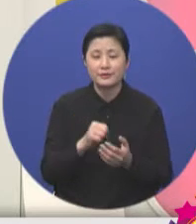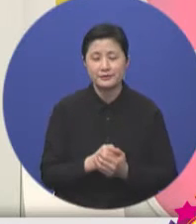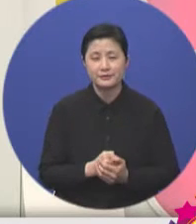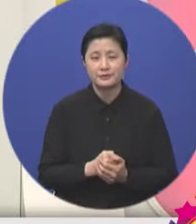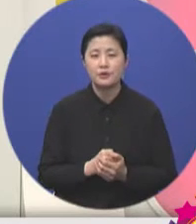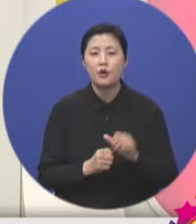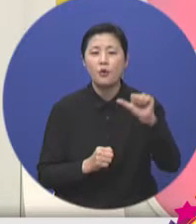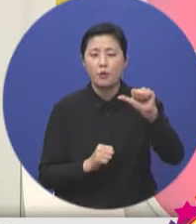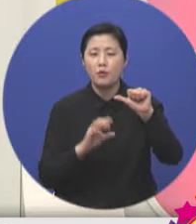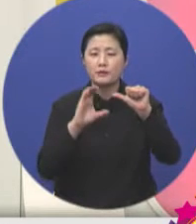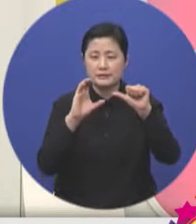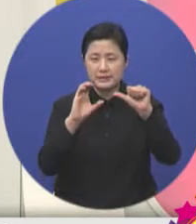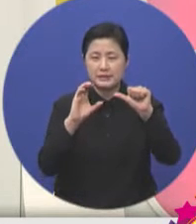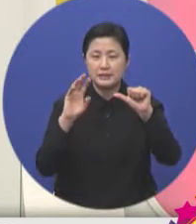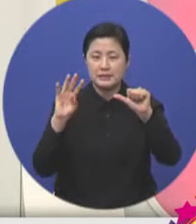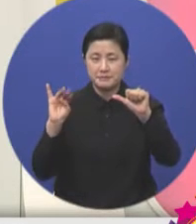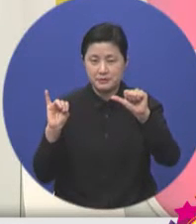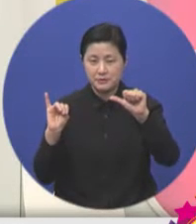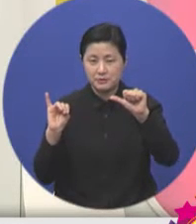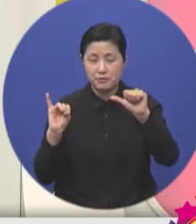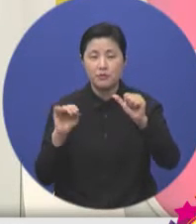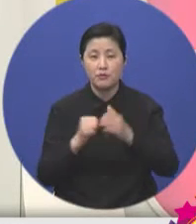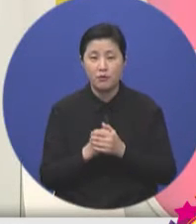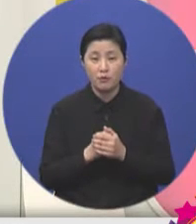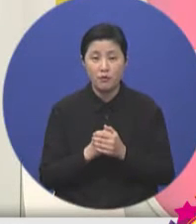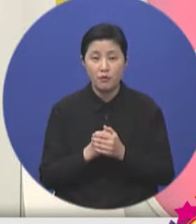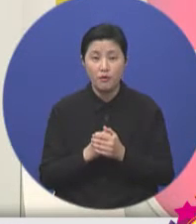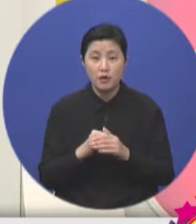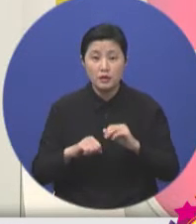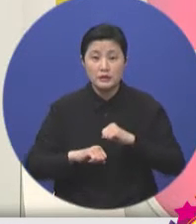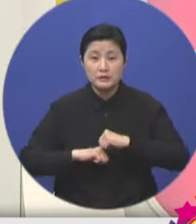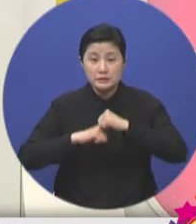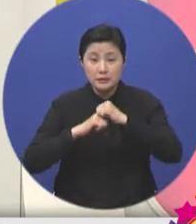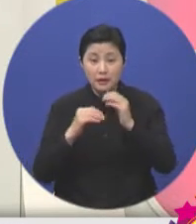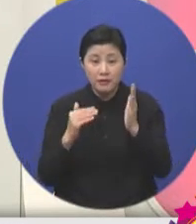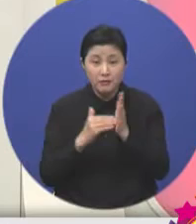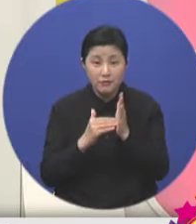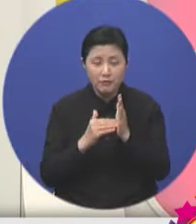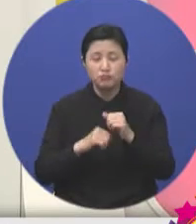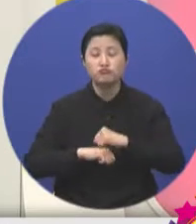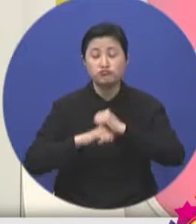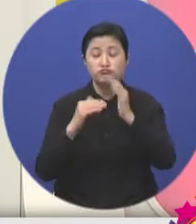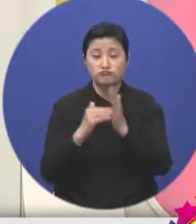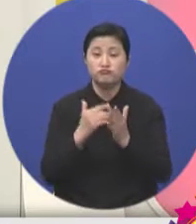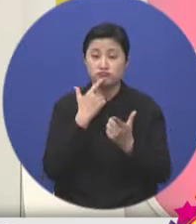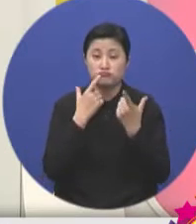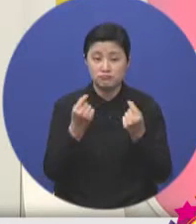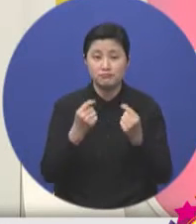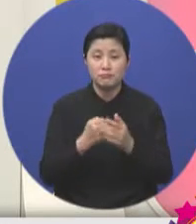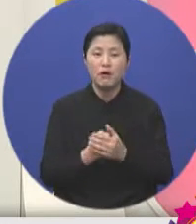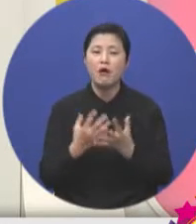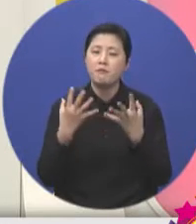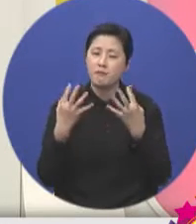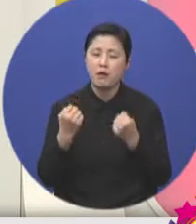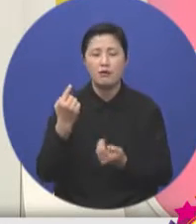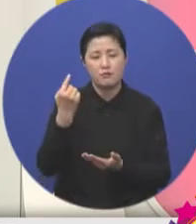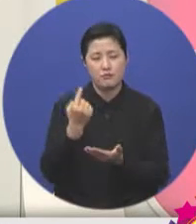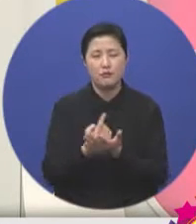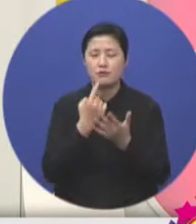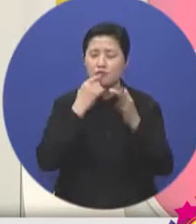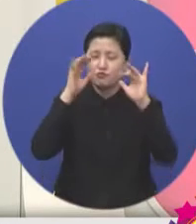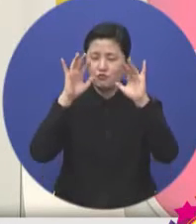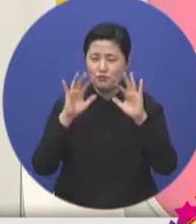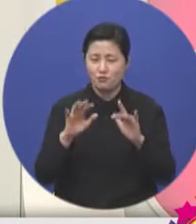센치? 5cm 5cm 쌓였어요? 쌓였어? 네, 쌓였어. 많이 왔다 많이 그러면. 왔네. 많이